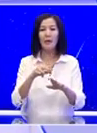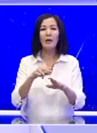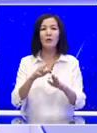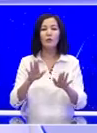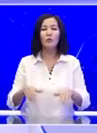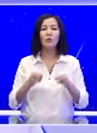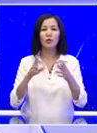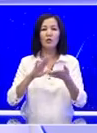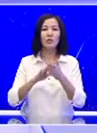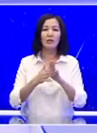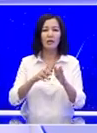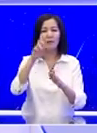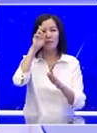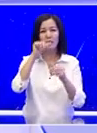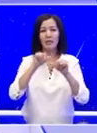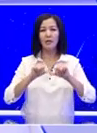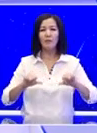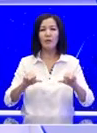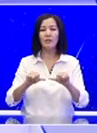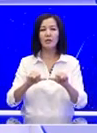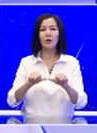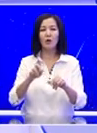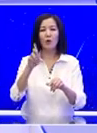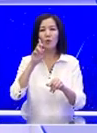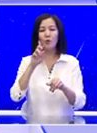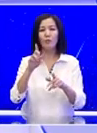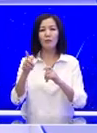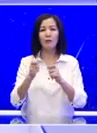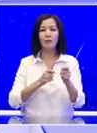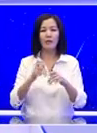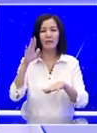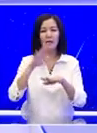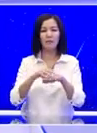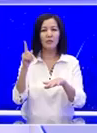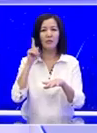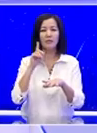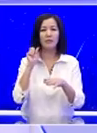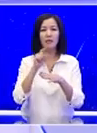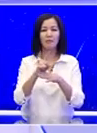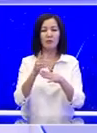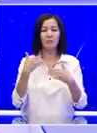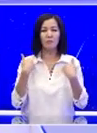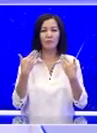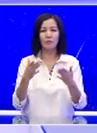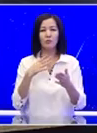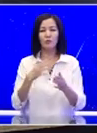жөніндегі мемлекеттік комиссияның отырысында президент үкімет пен бірқатар әкімдер есебін тыңдады. Тапсырма нұсқаулар берді.